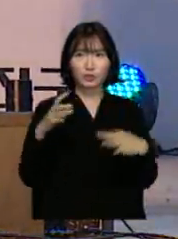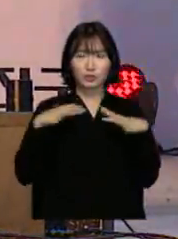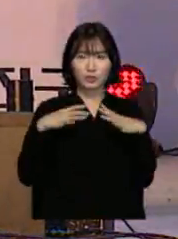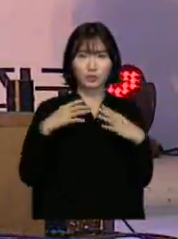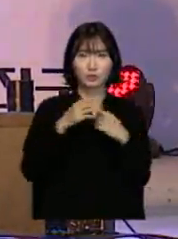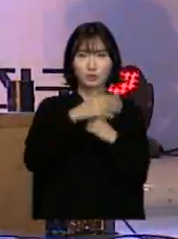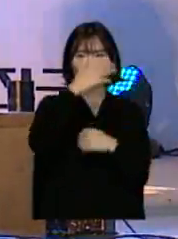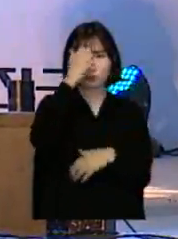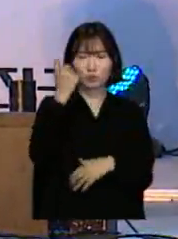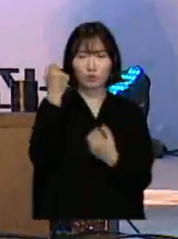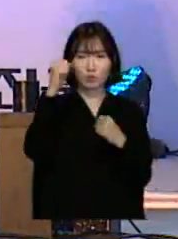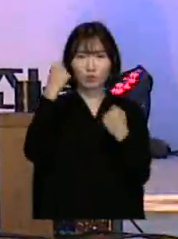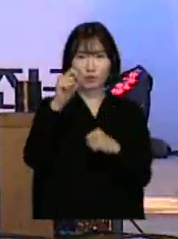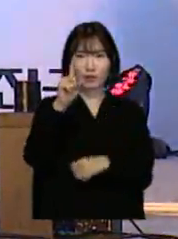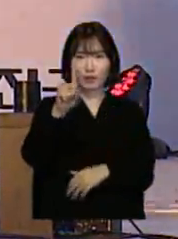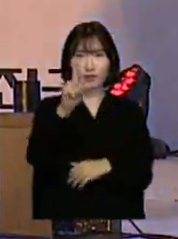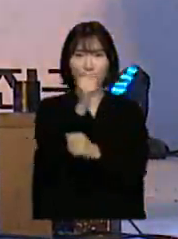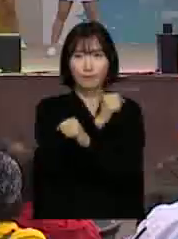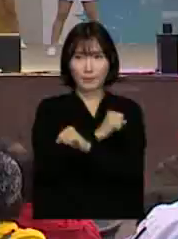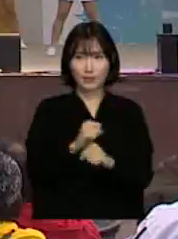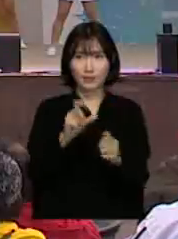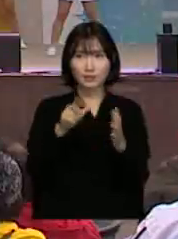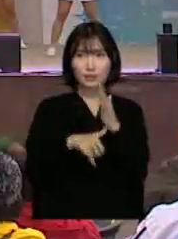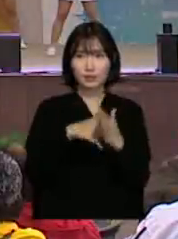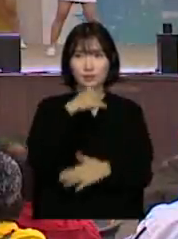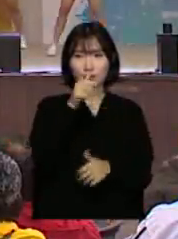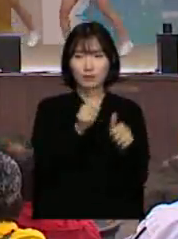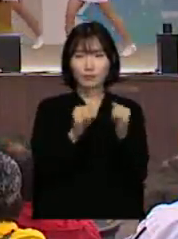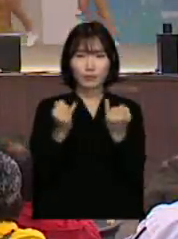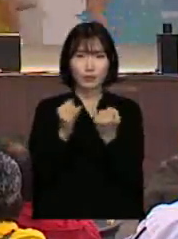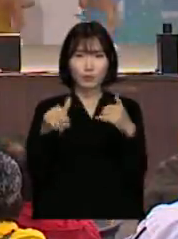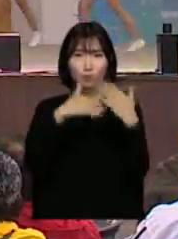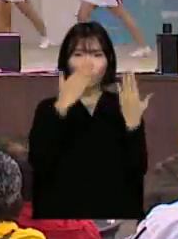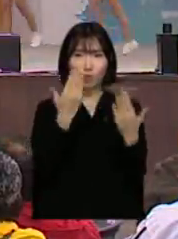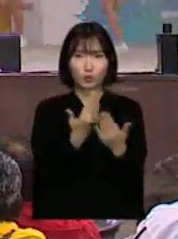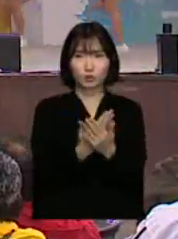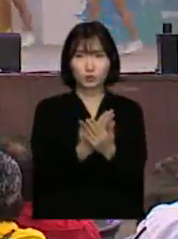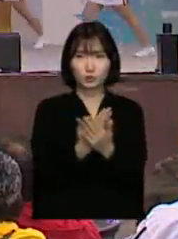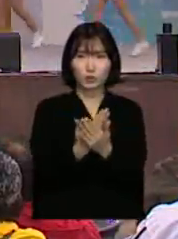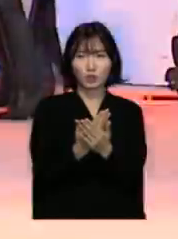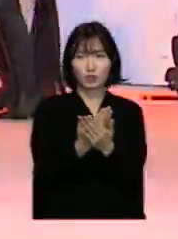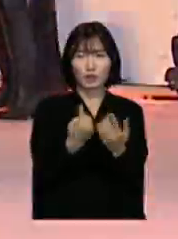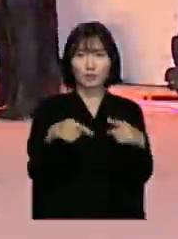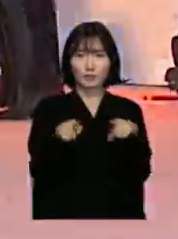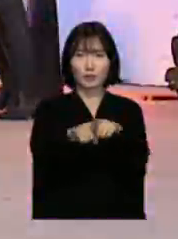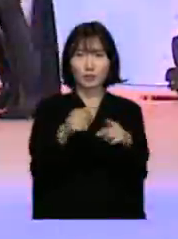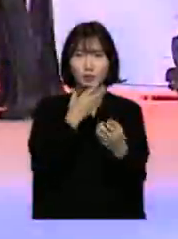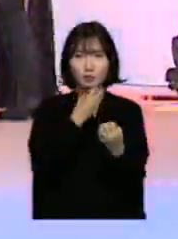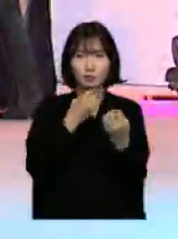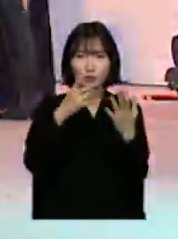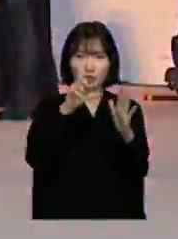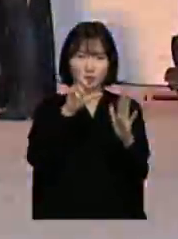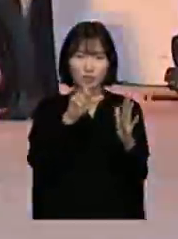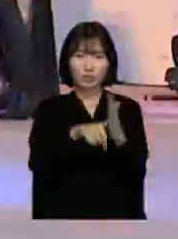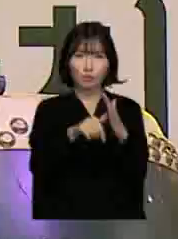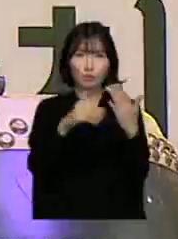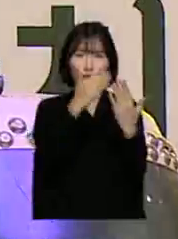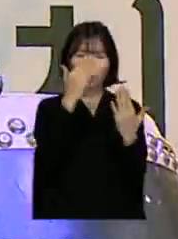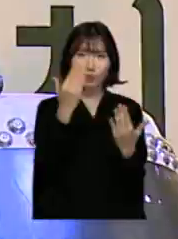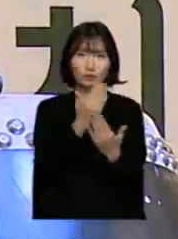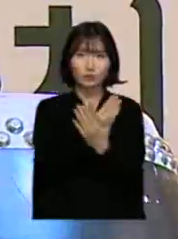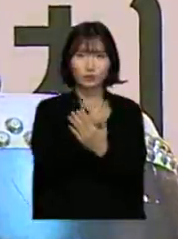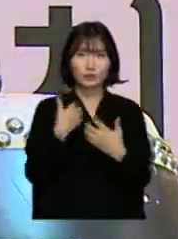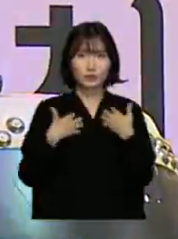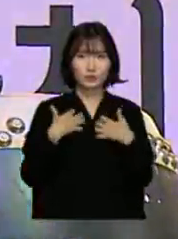청소년 공연 한마당 등이 펼쳐졌습니다. 남녀노소가 함께한 축제의 현장에선 누구랄 것 없이 모두가